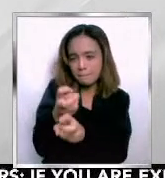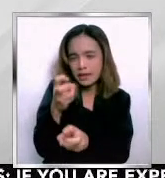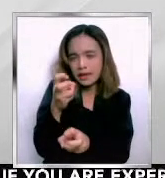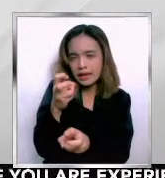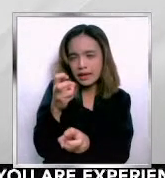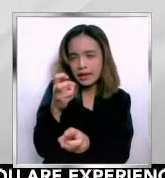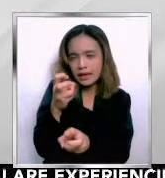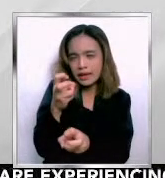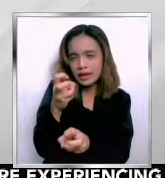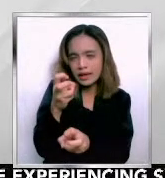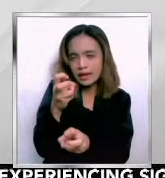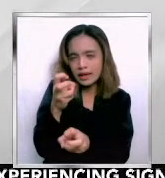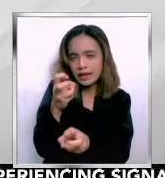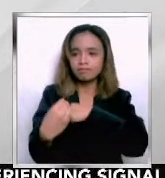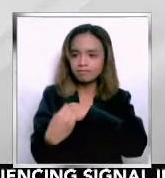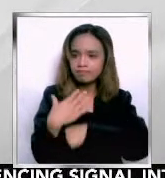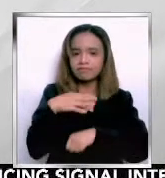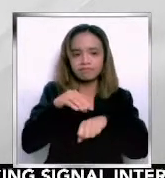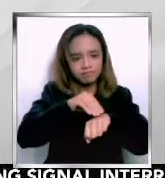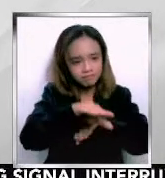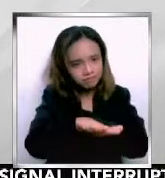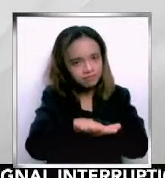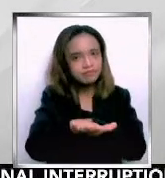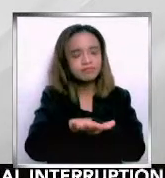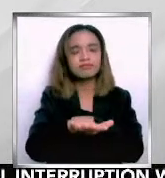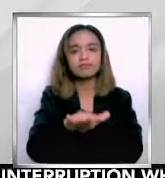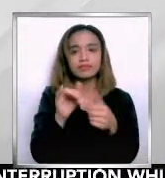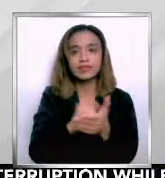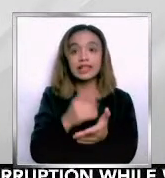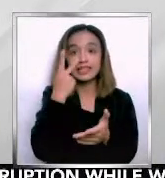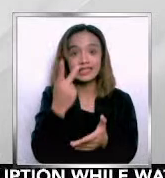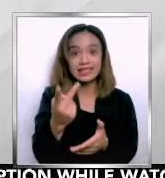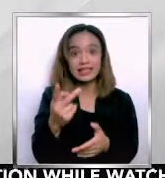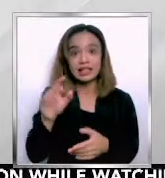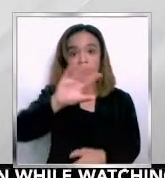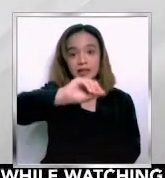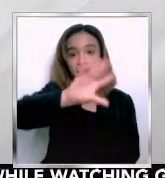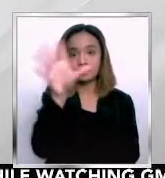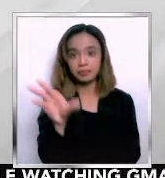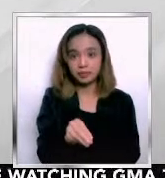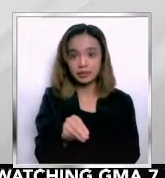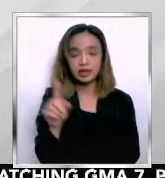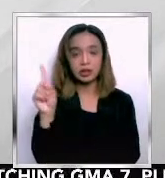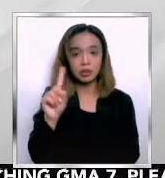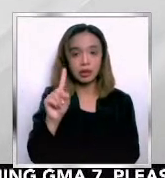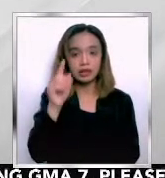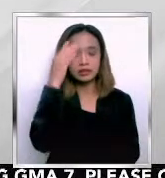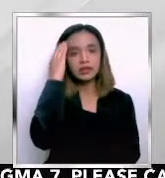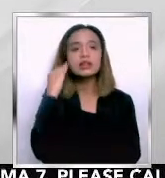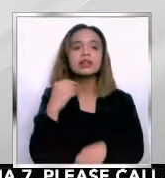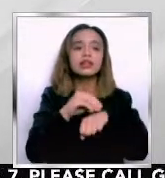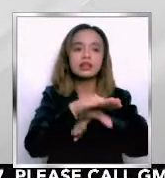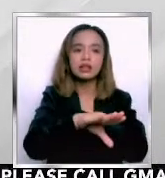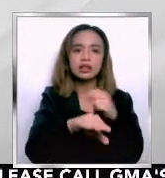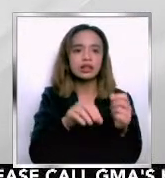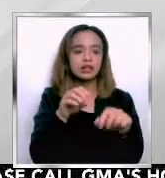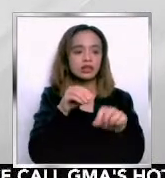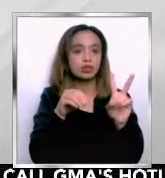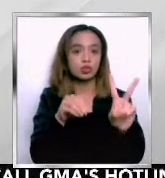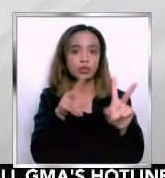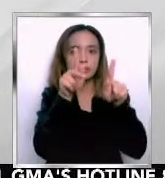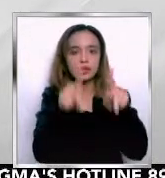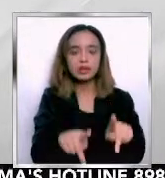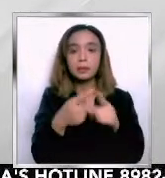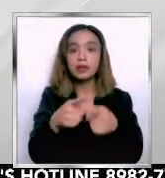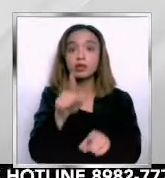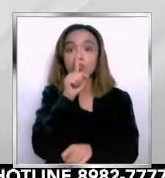mas mahirap pa siyang kumalat. Ganun yung nakita natin sa South Africa na yung reproduction number niya umabot lang na 2, pero yung original Omicron